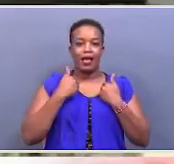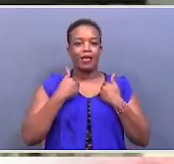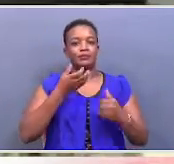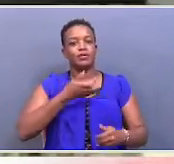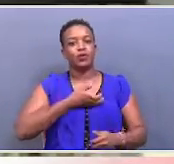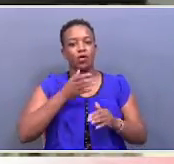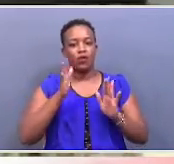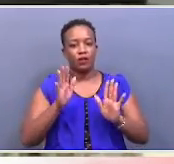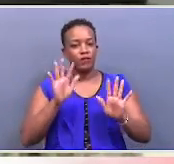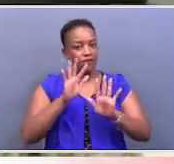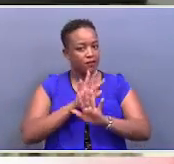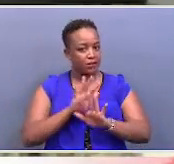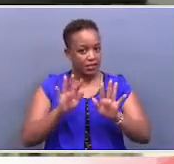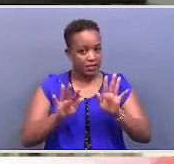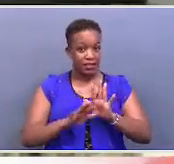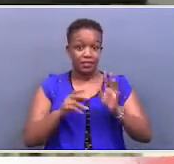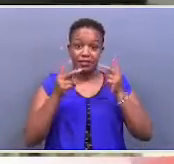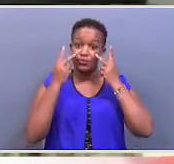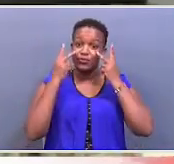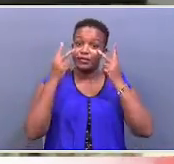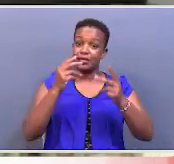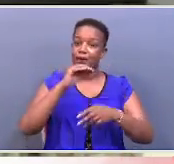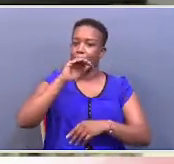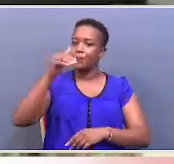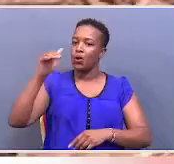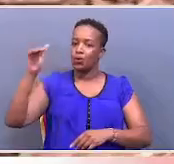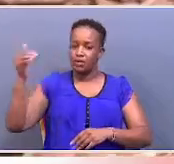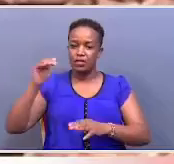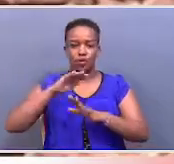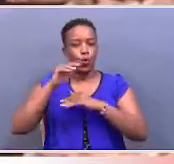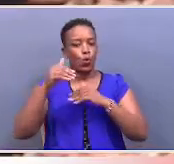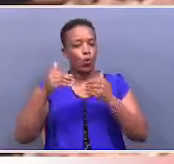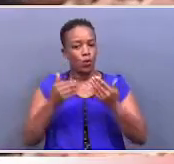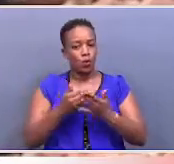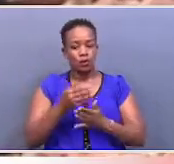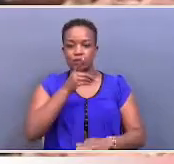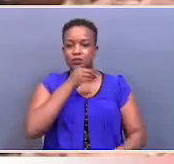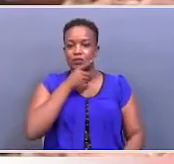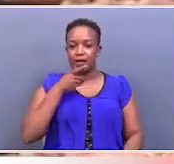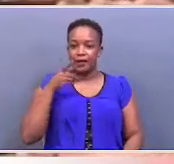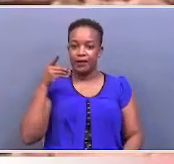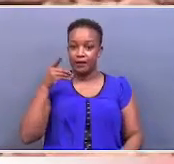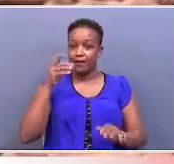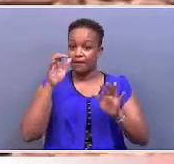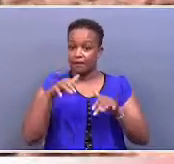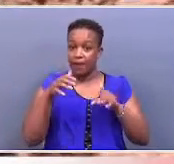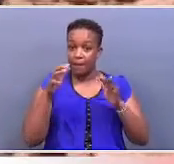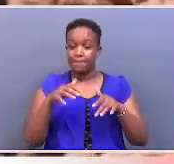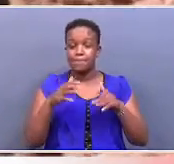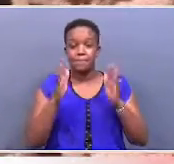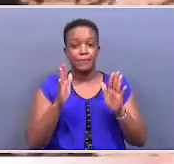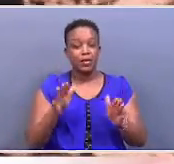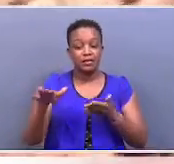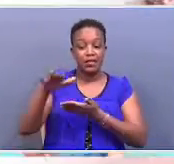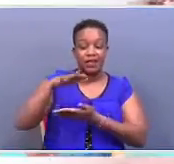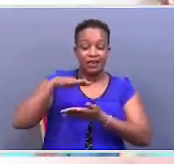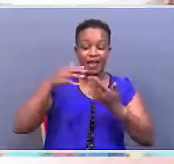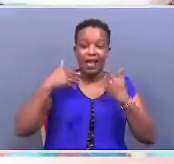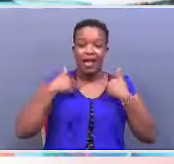kitu. Ukiangalia milima yote imesha kauka. Farmers in the area have been incurring huge